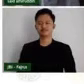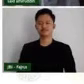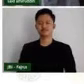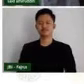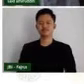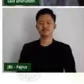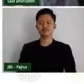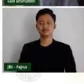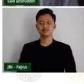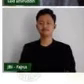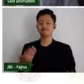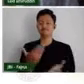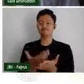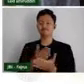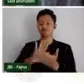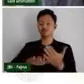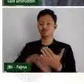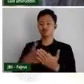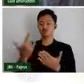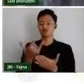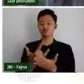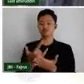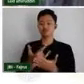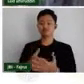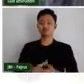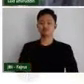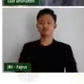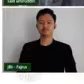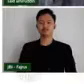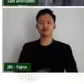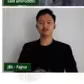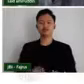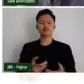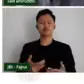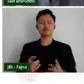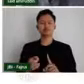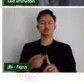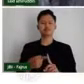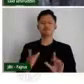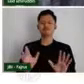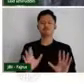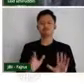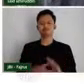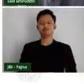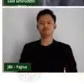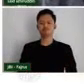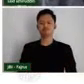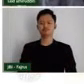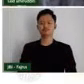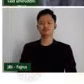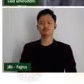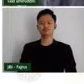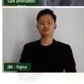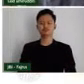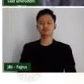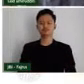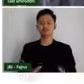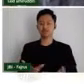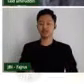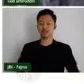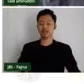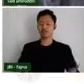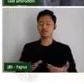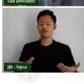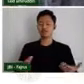dari kurikulum tetap terpenuhi, tapi kita tetap tidak memaksa gitu. Mungkin begitu yang maksud strategi pembelajaran diferensiasi ini. Kemudian lingkungan yang kita gunakan juga bisa